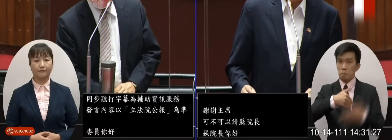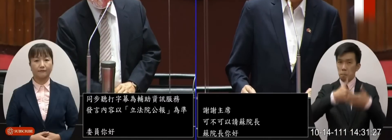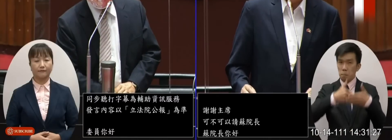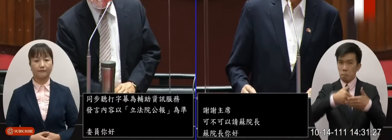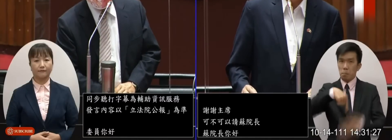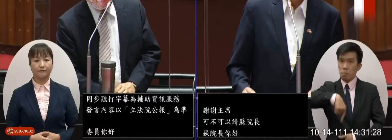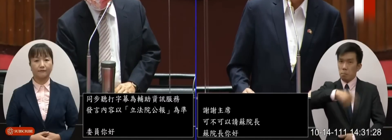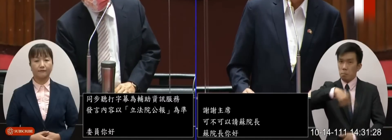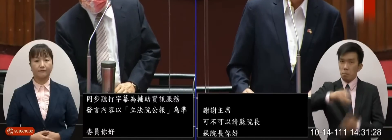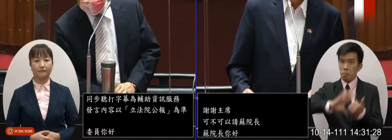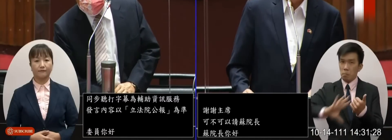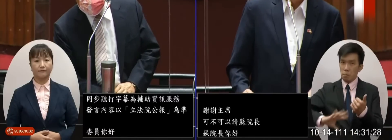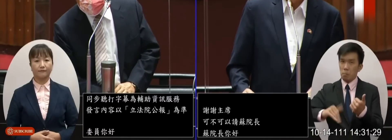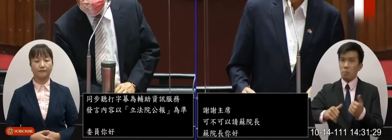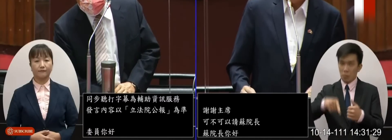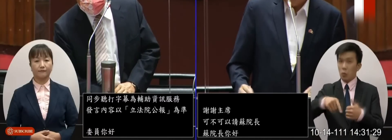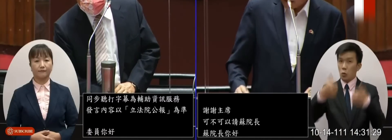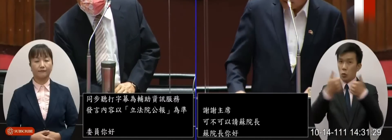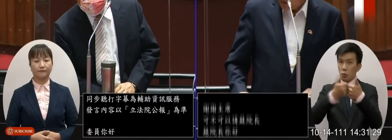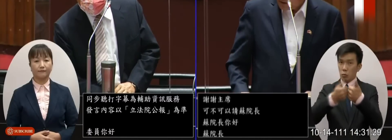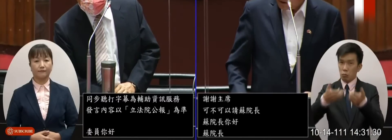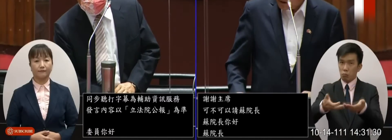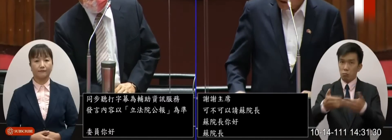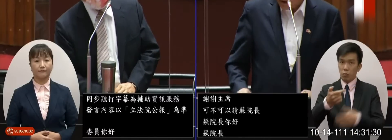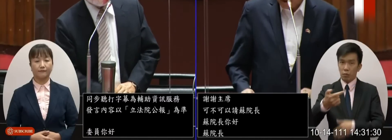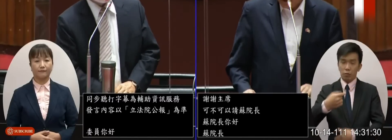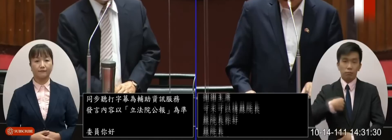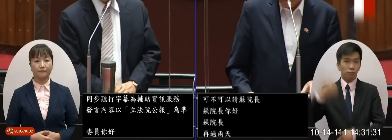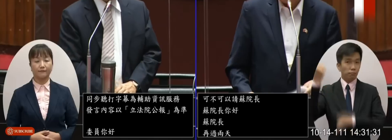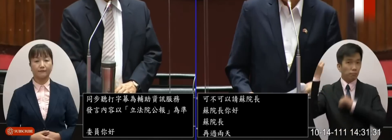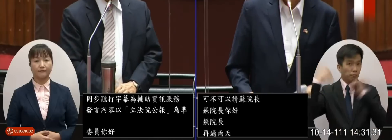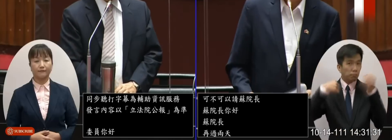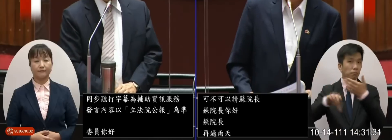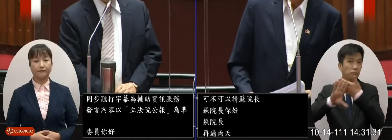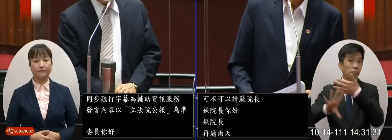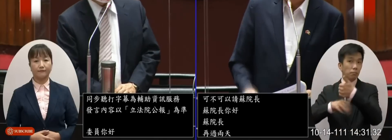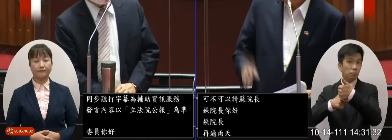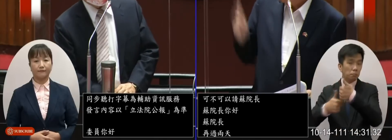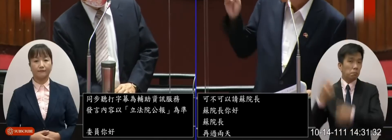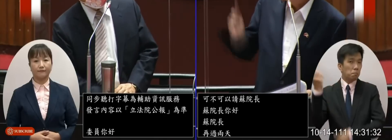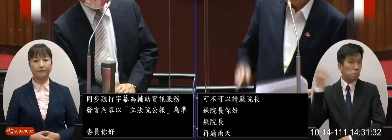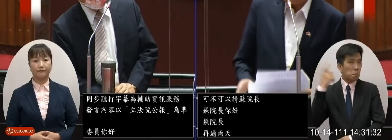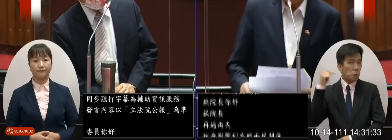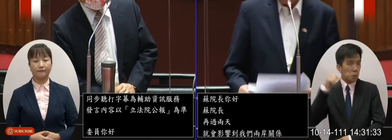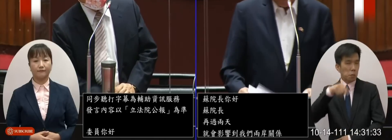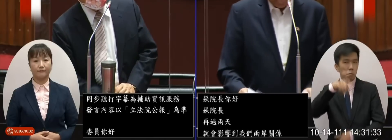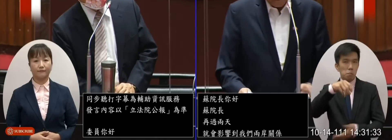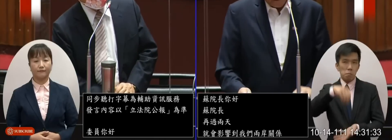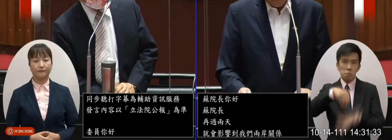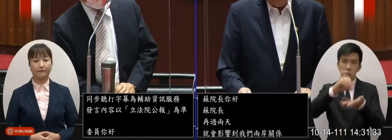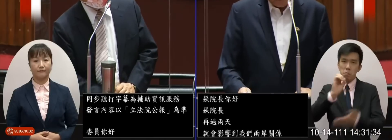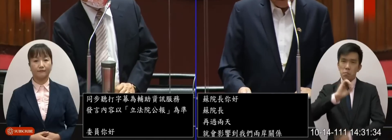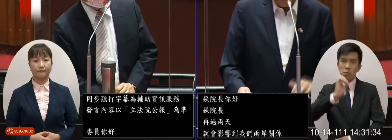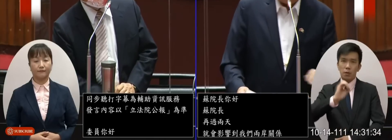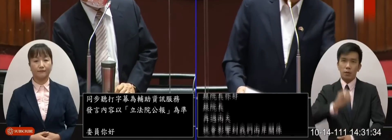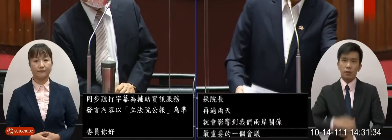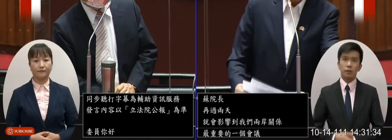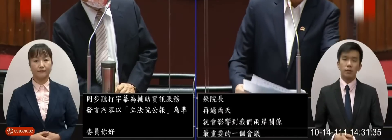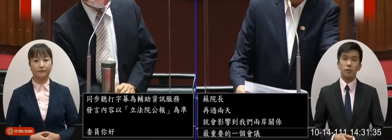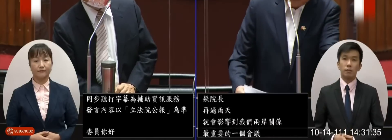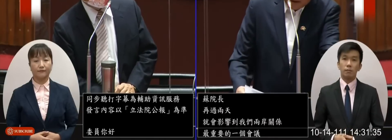要的一个会议啊。大概今天早上我听了几个委员的质询，都没有谈到这个议题。就